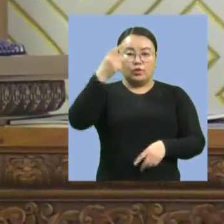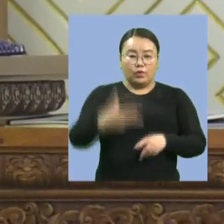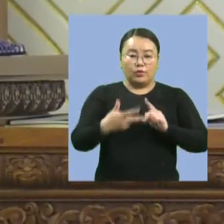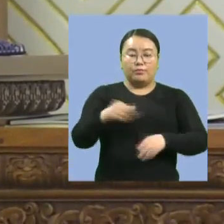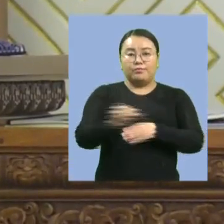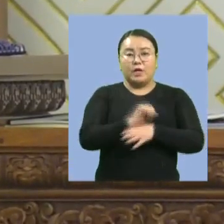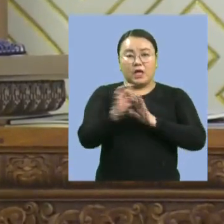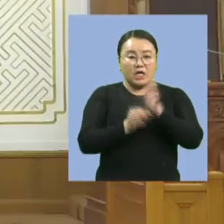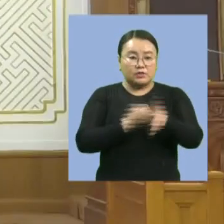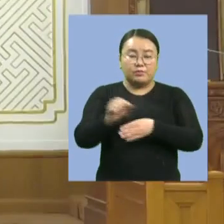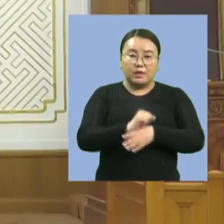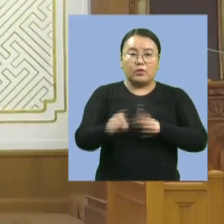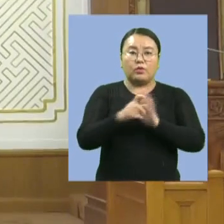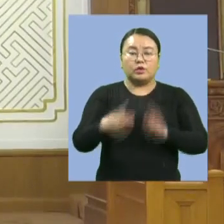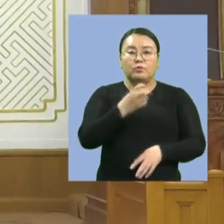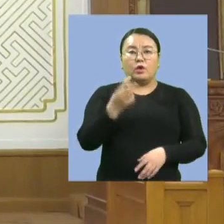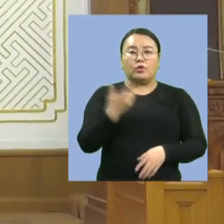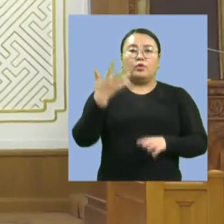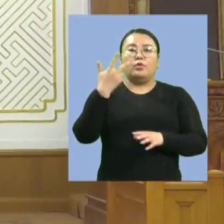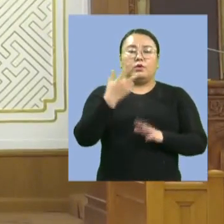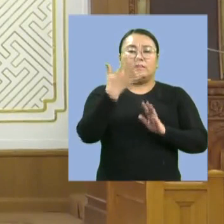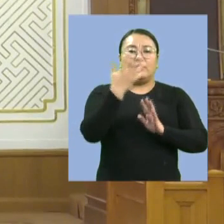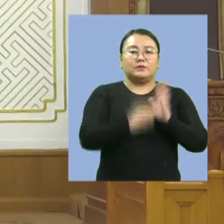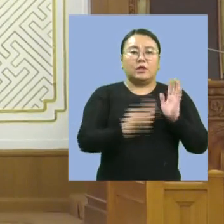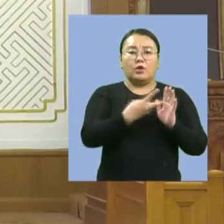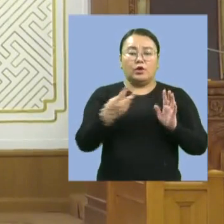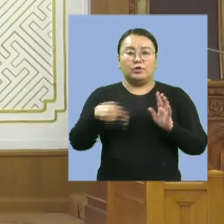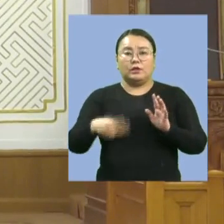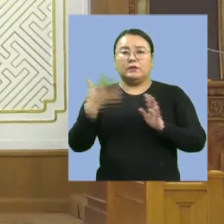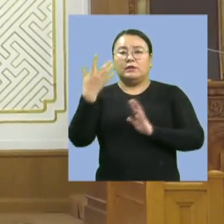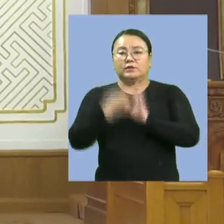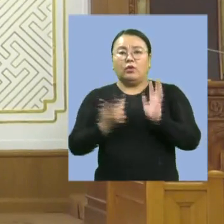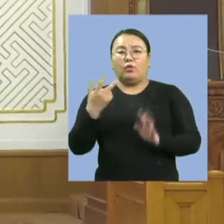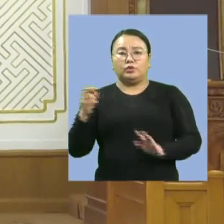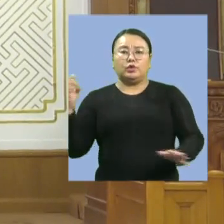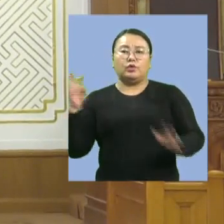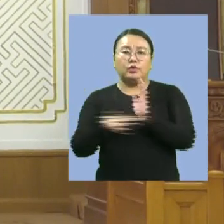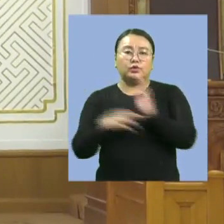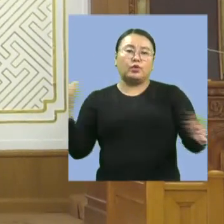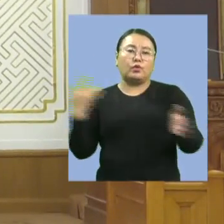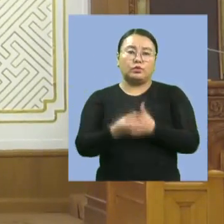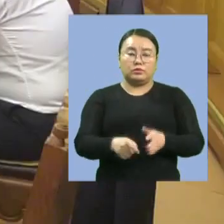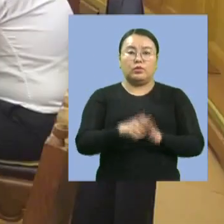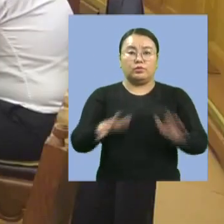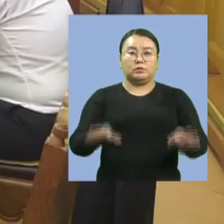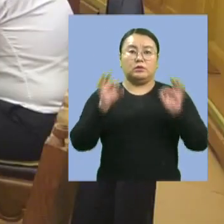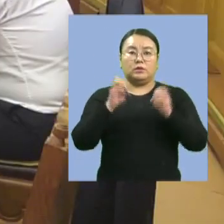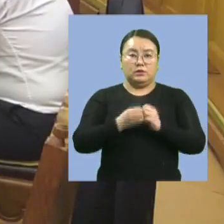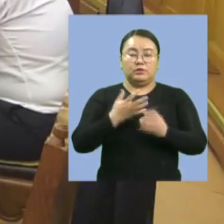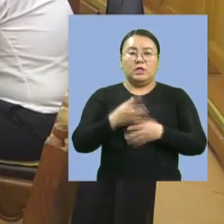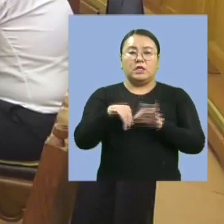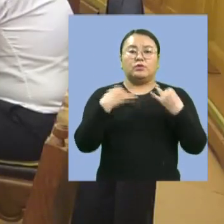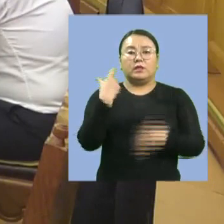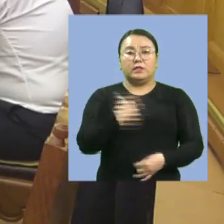төслийг 3 дахь хэлцүүлэгт бэлтгэх хугацааг 2023 оны 5-р сарын 22-ноос 5-р сарын 30-ны өдөр хүртэлх хугацаагаар